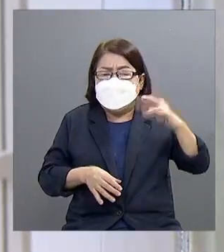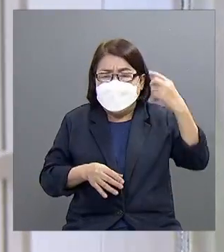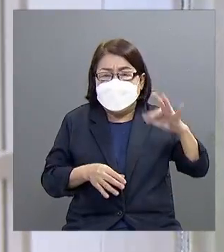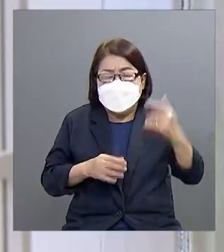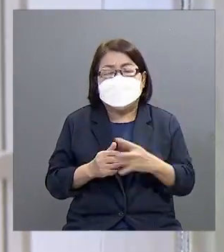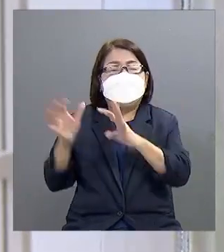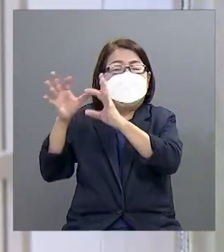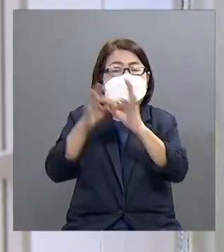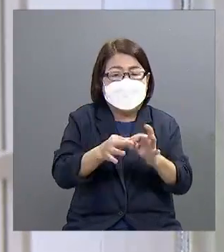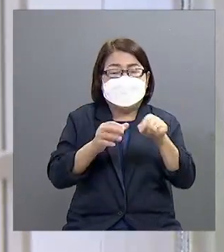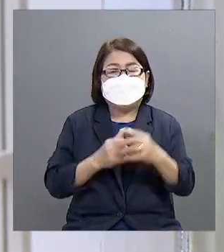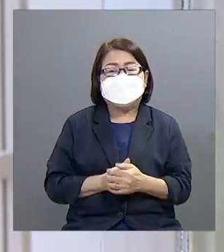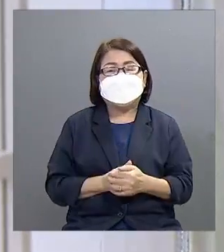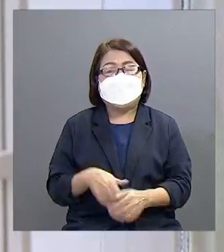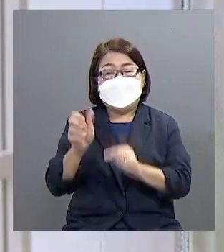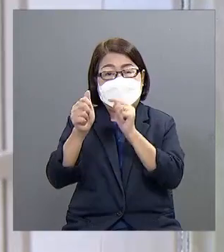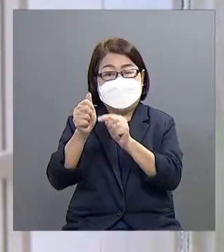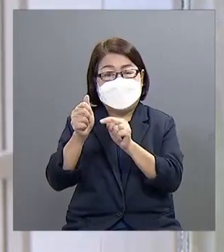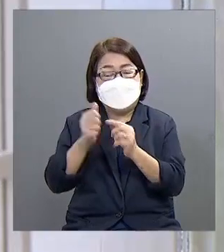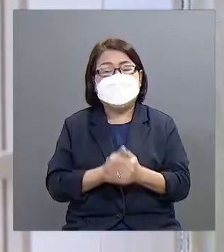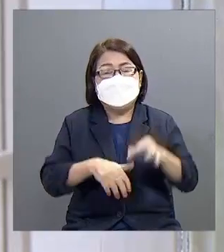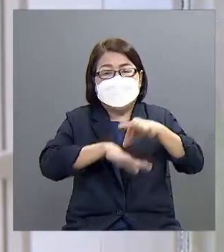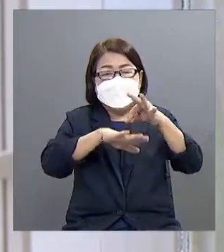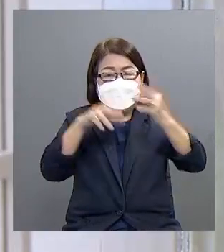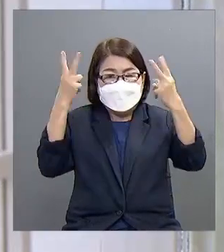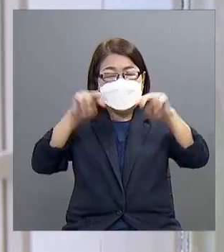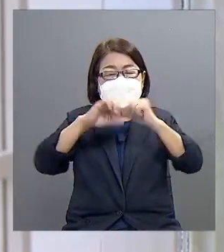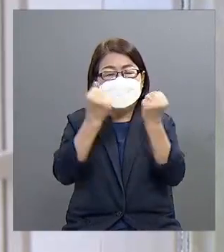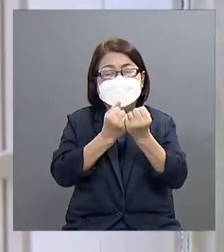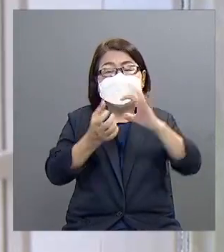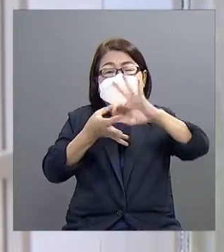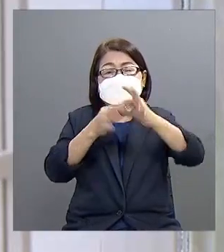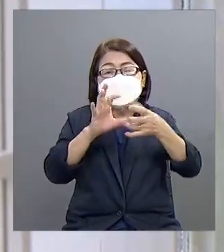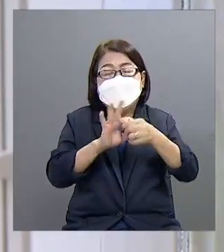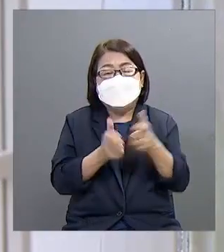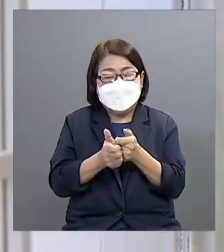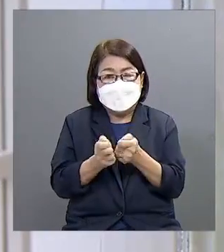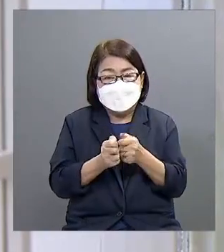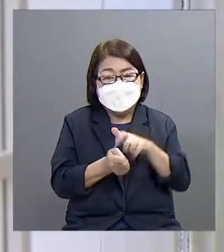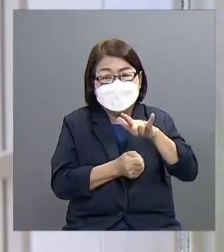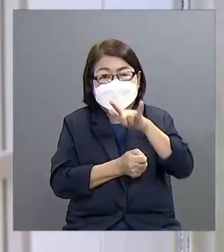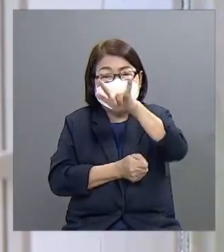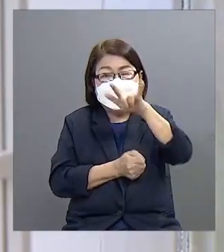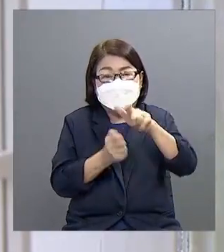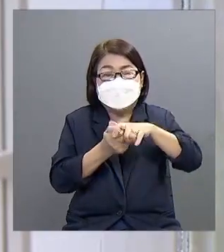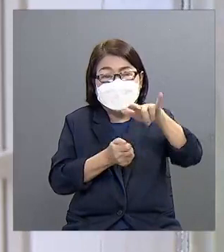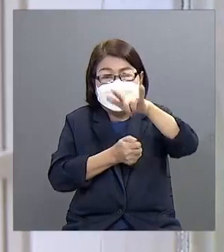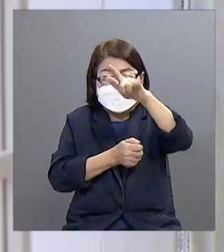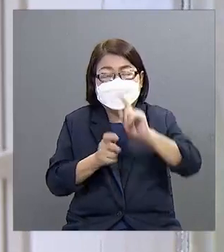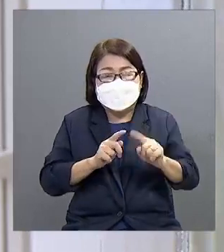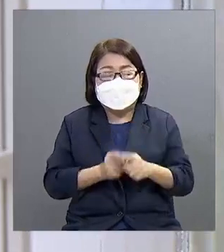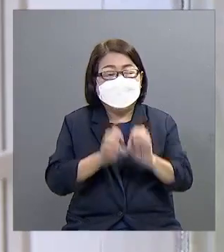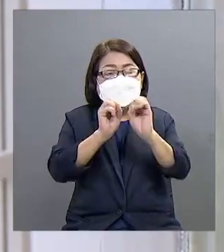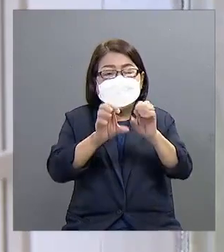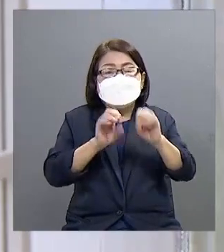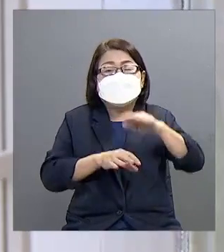จารย์พิสิทธิ์มิตรเกื้อกูลนะครับนายกสมาคมกีฬาเครื่องบินจำลองและวิทยุบังคับนะครับที่สานฝันปลูกปั้นเด็กๆครับในชื่อรายการในช่วงนี้เพ